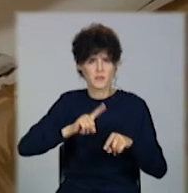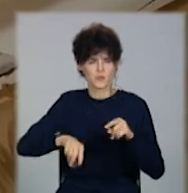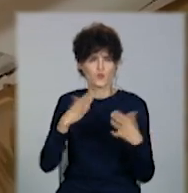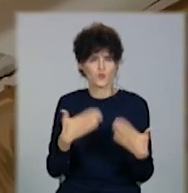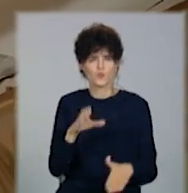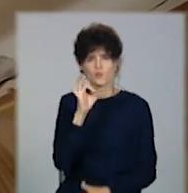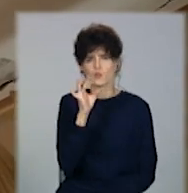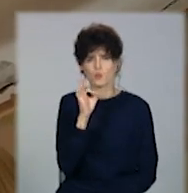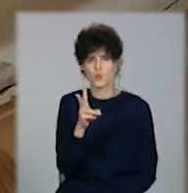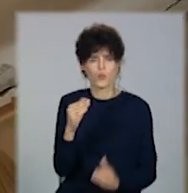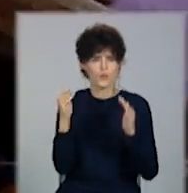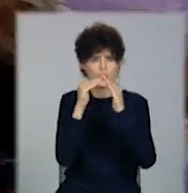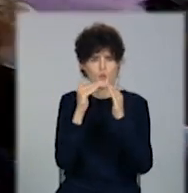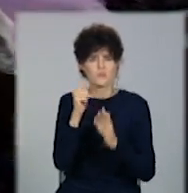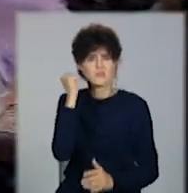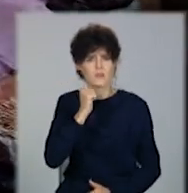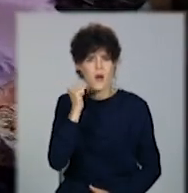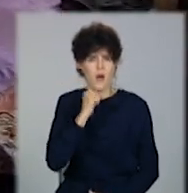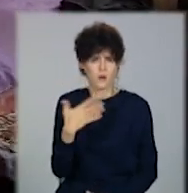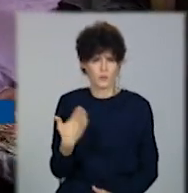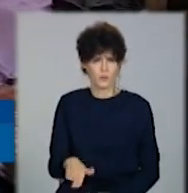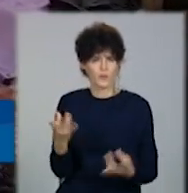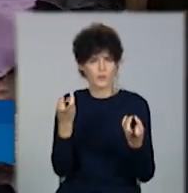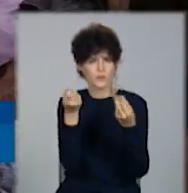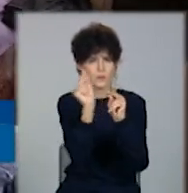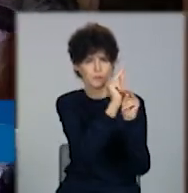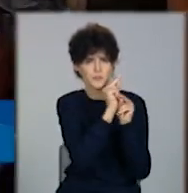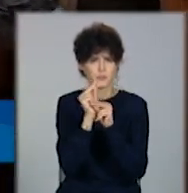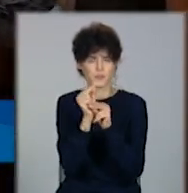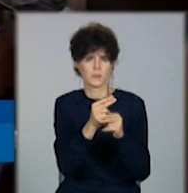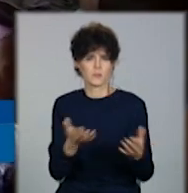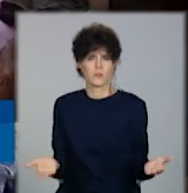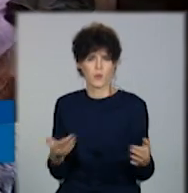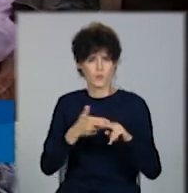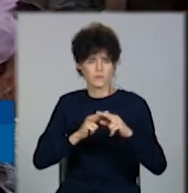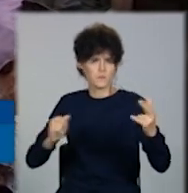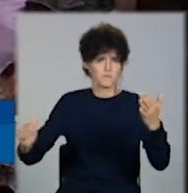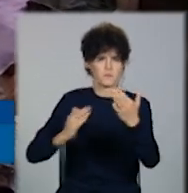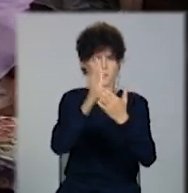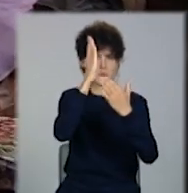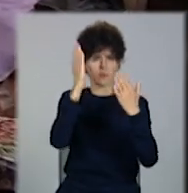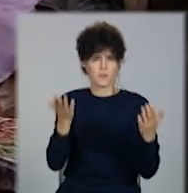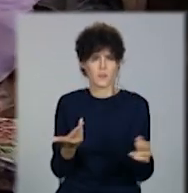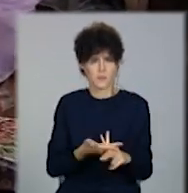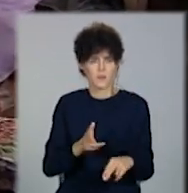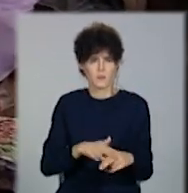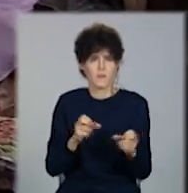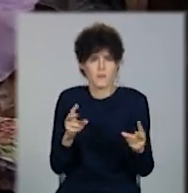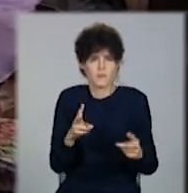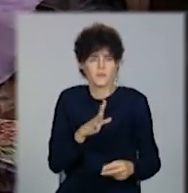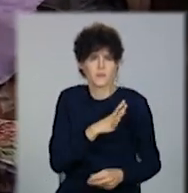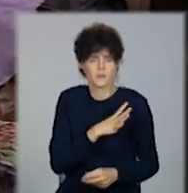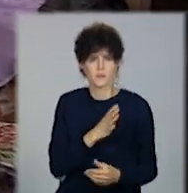кінця. Фундамента нету, дорогой мой. Дом без фундамента. Он построен на